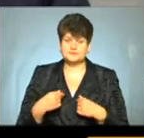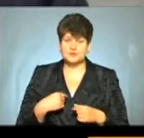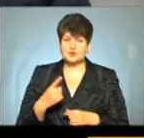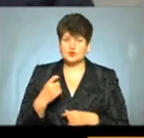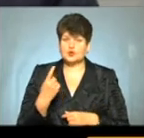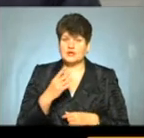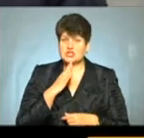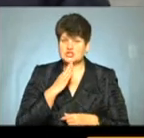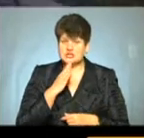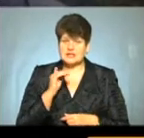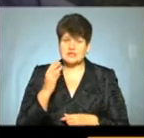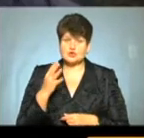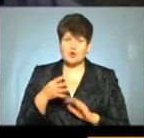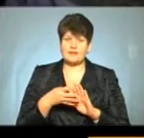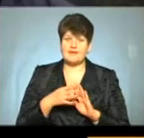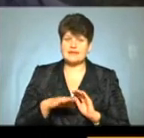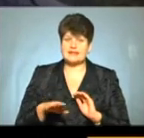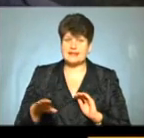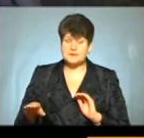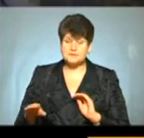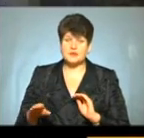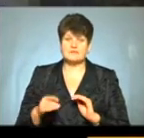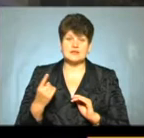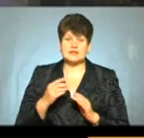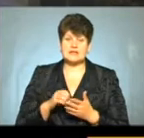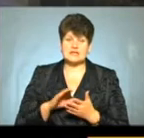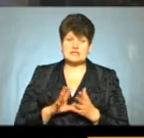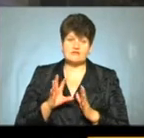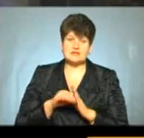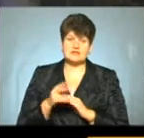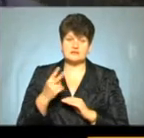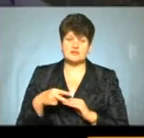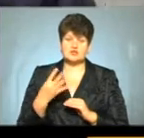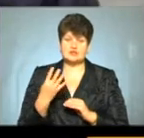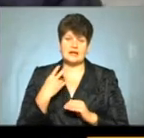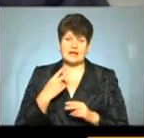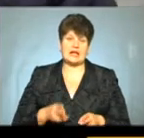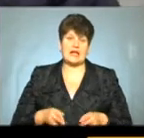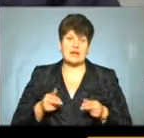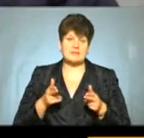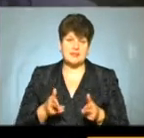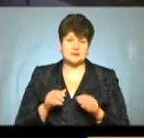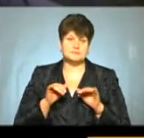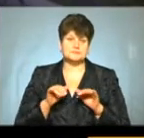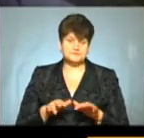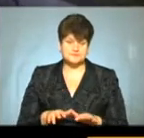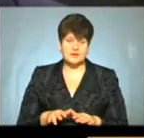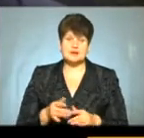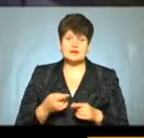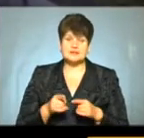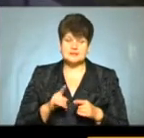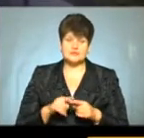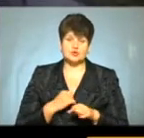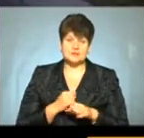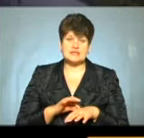жінка і 49 дітей. До єдиного реєстру досудових розслідувань внесено 24 кримінальних проваджень за такими статтями, як спричинення